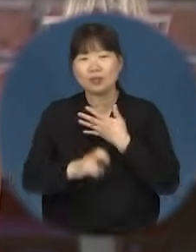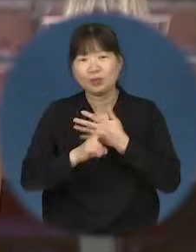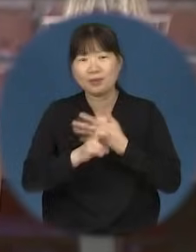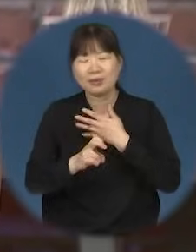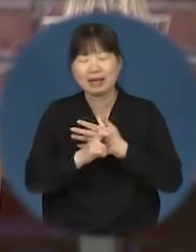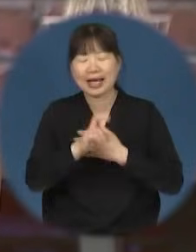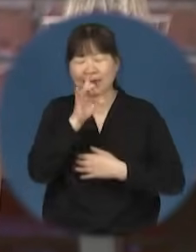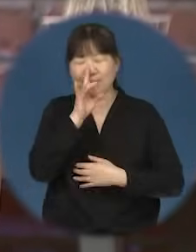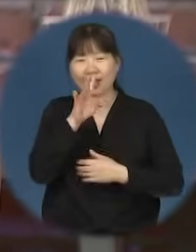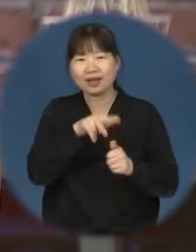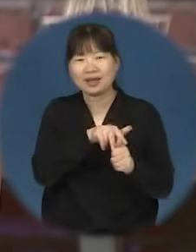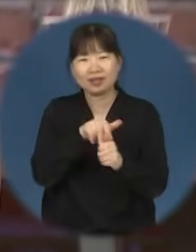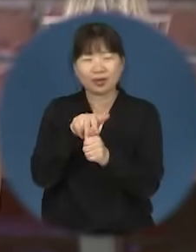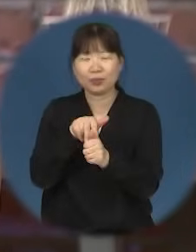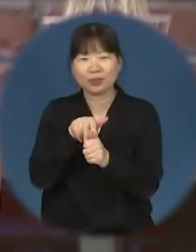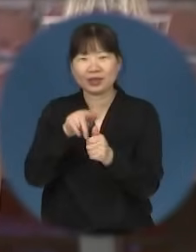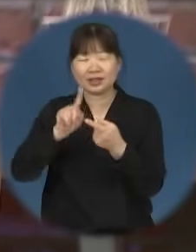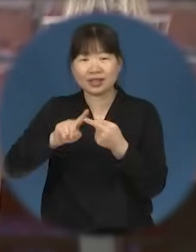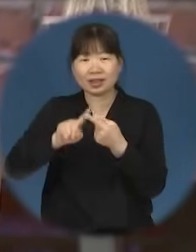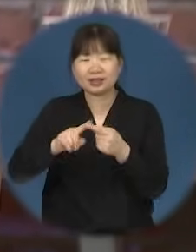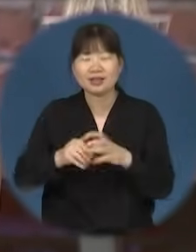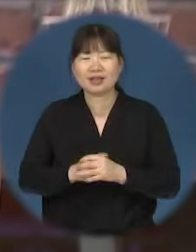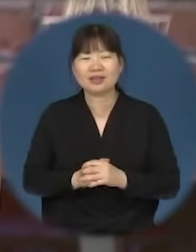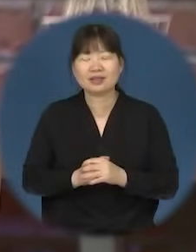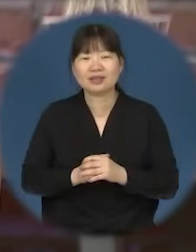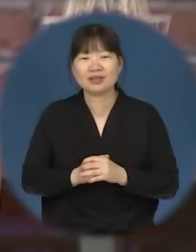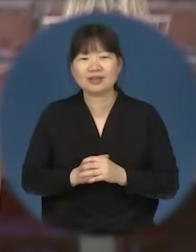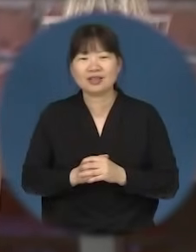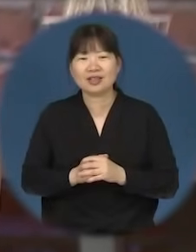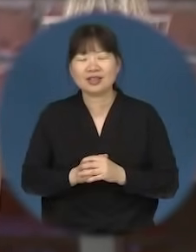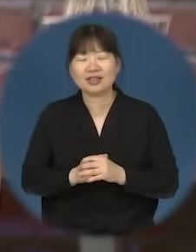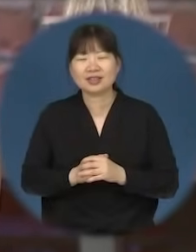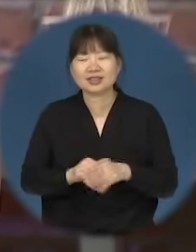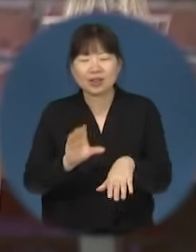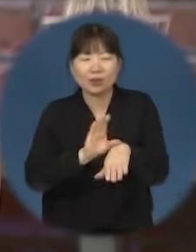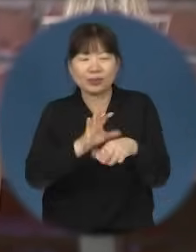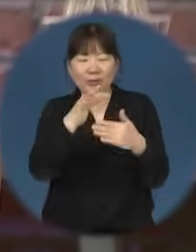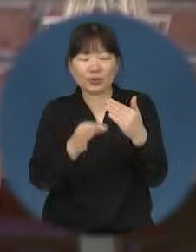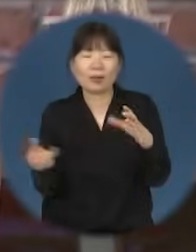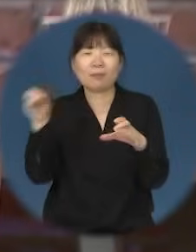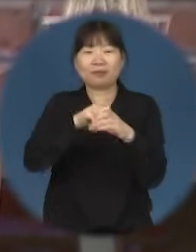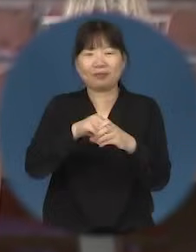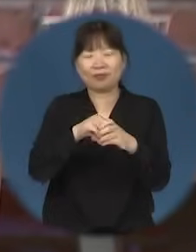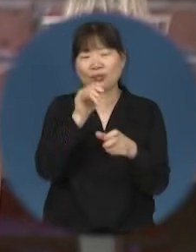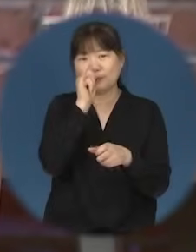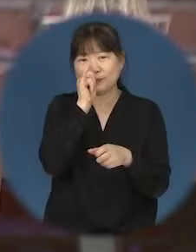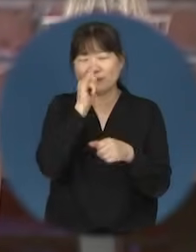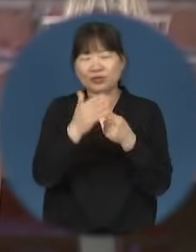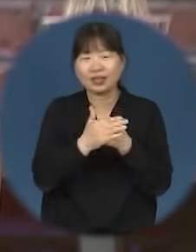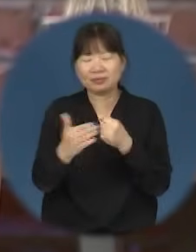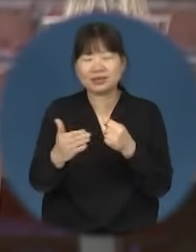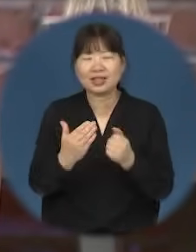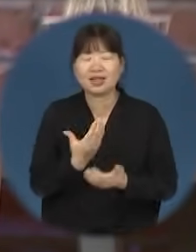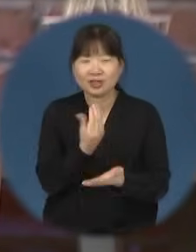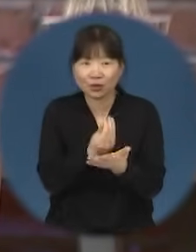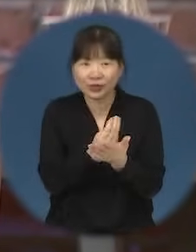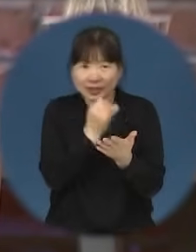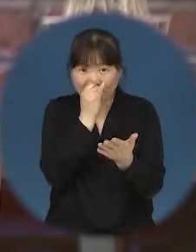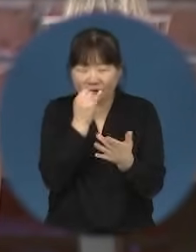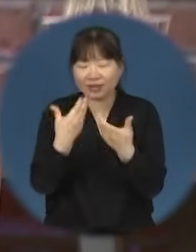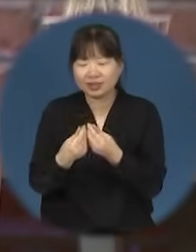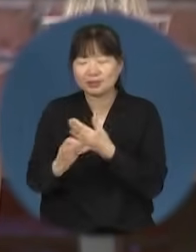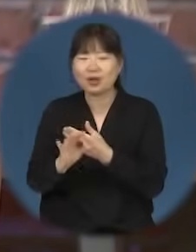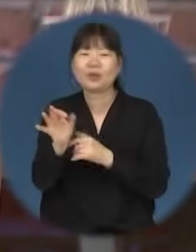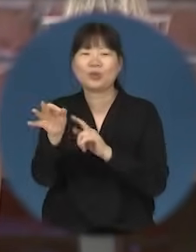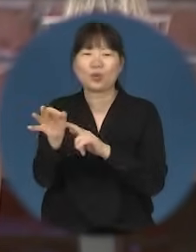안 되는 정보를 그 시스템에다 담게 되는 거죠. 그래서 네. 우리가 보통 뭐